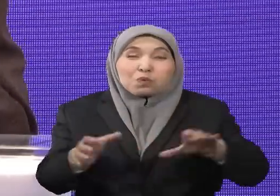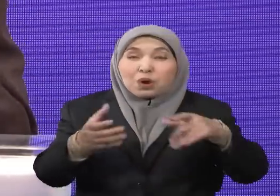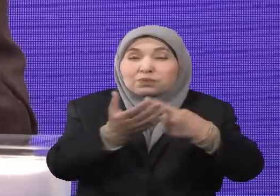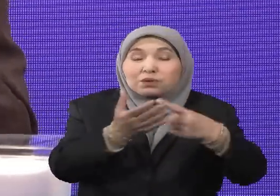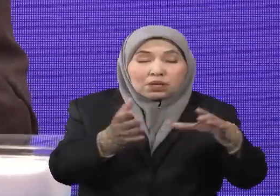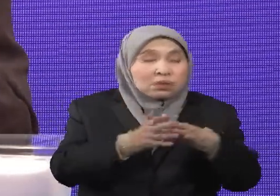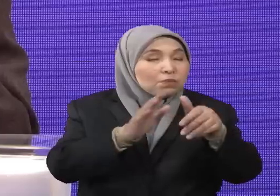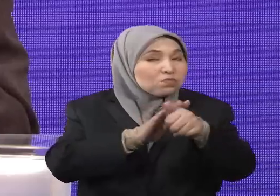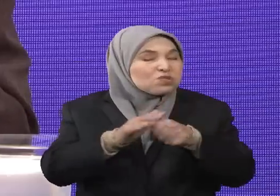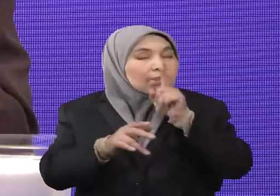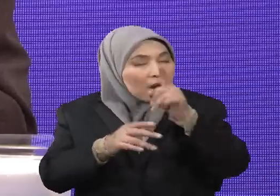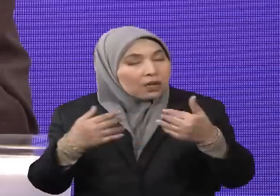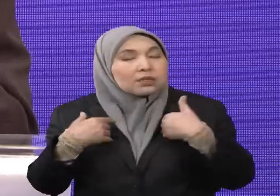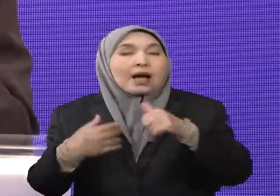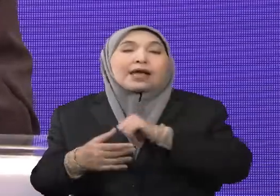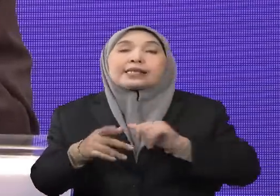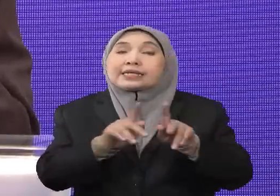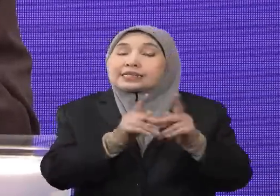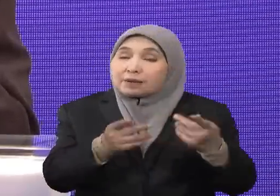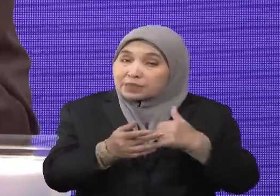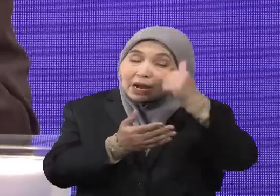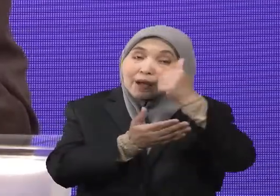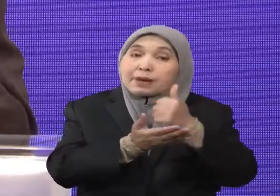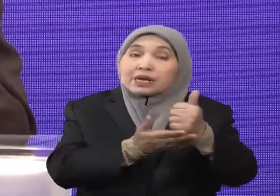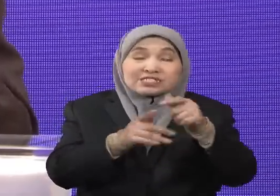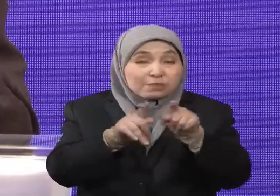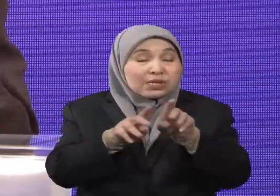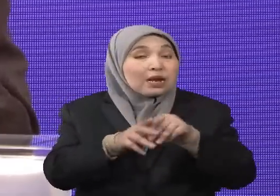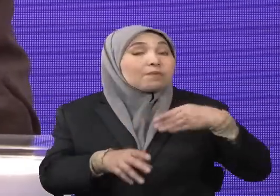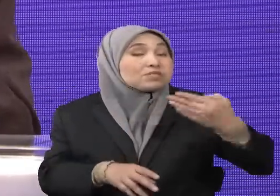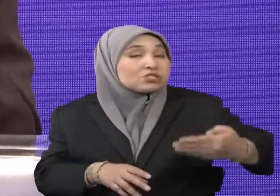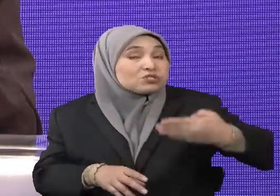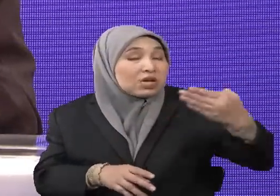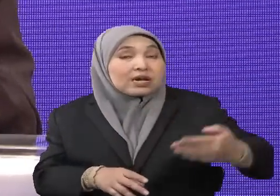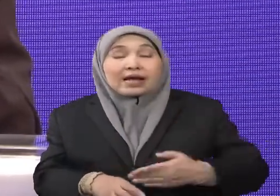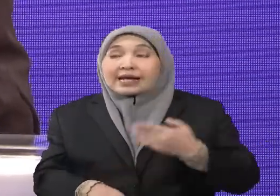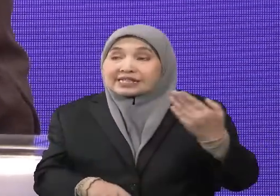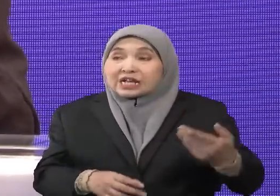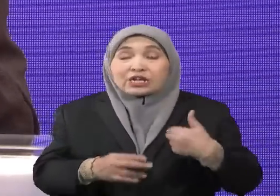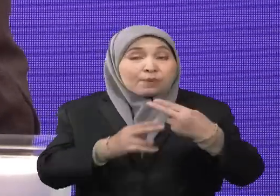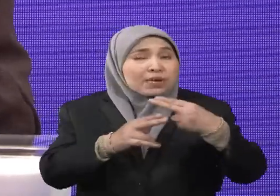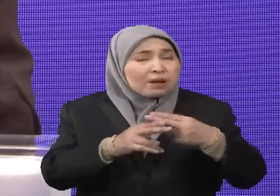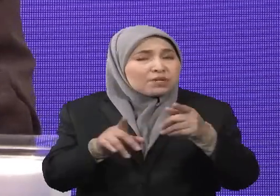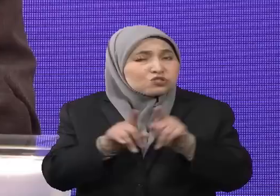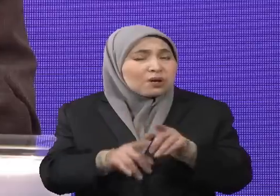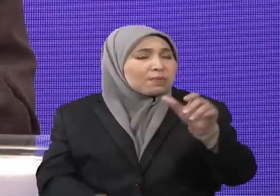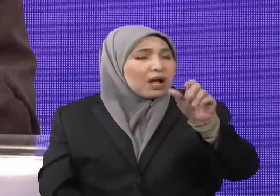ada juga dalam kalangan ahli kita tuh yang amanah seperti dalam sejarah Islam kita bertemu nama-nama seperti